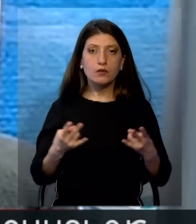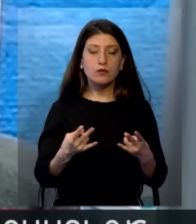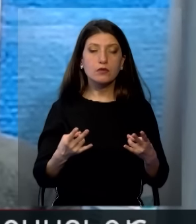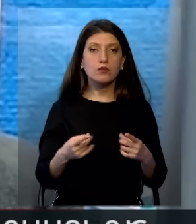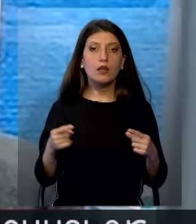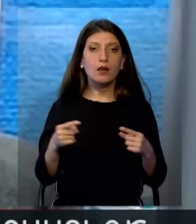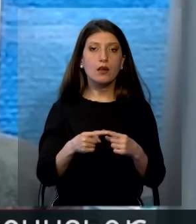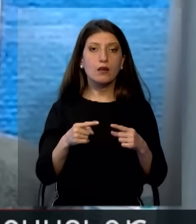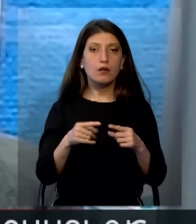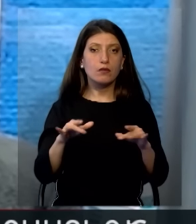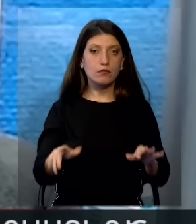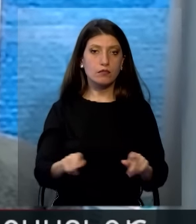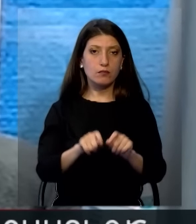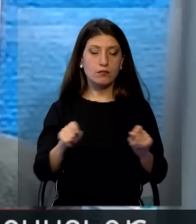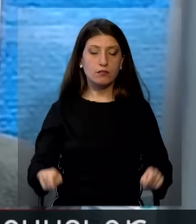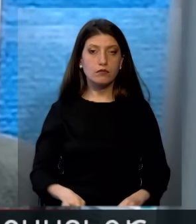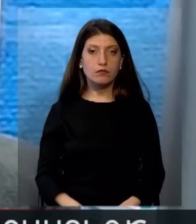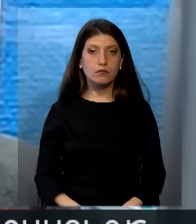հետապնդվի